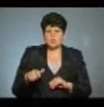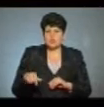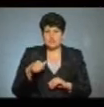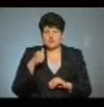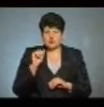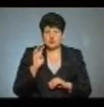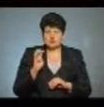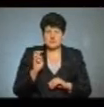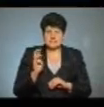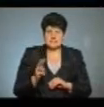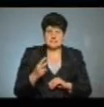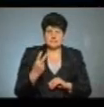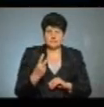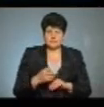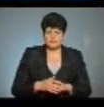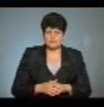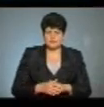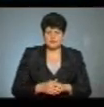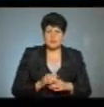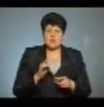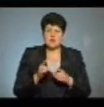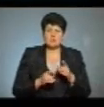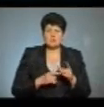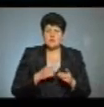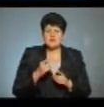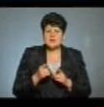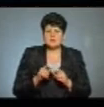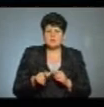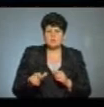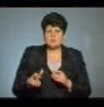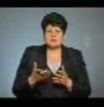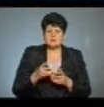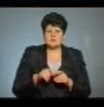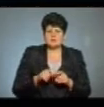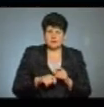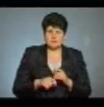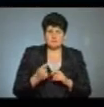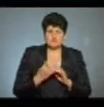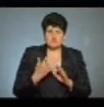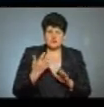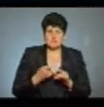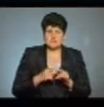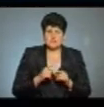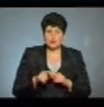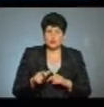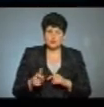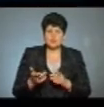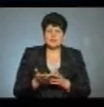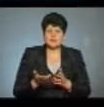– 432 осіб. Помінявся контингент, який йде на дослідження. В першу чергу це йдуть люди, які